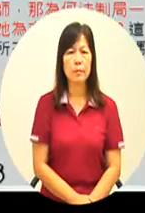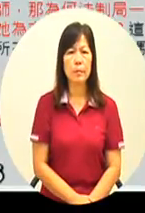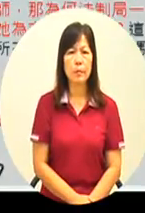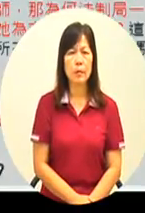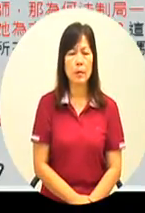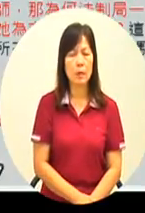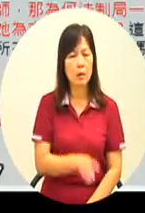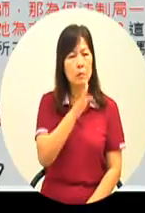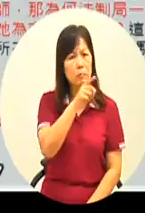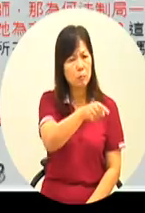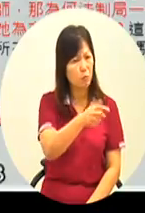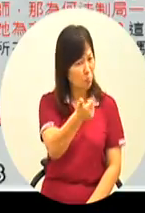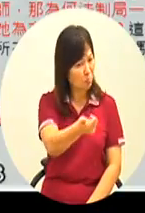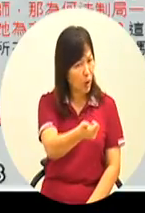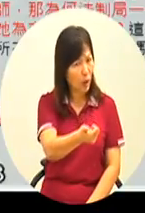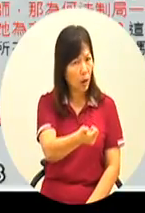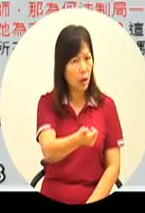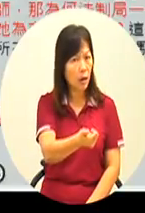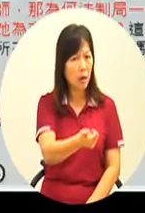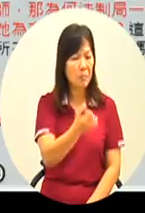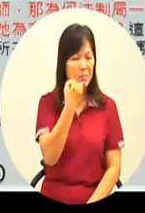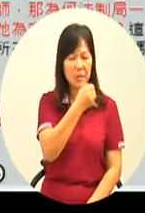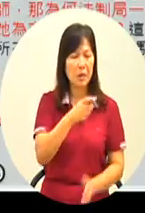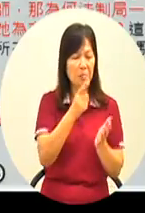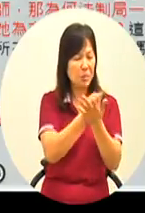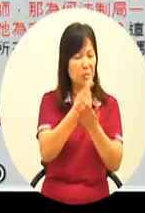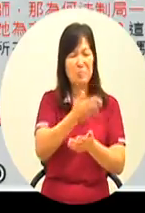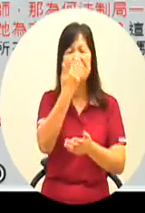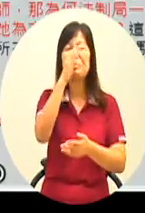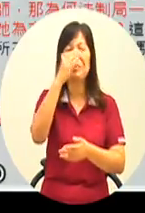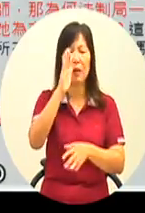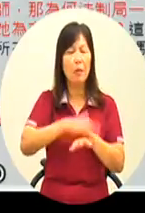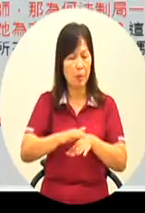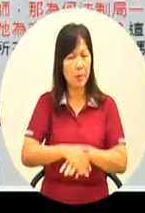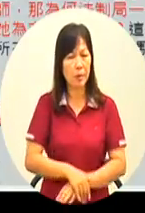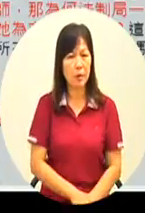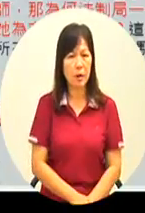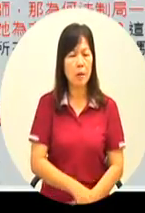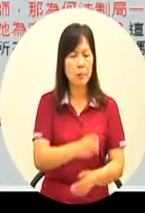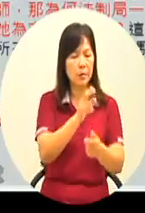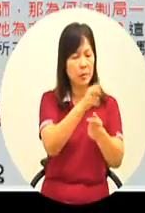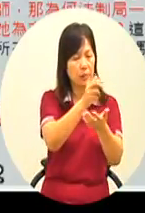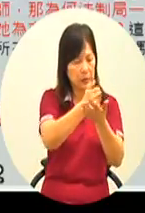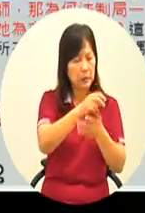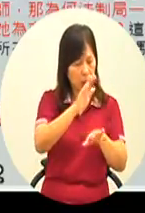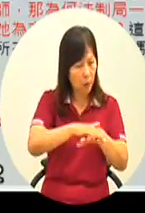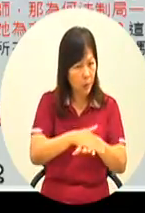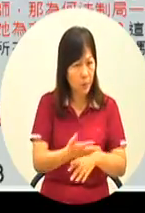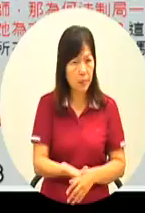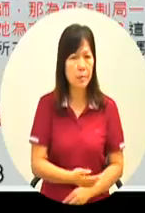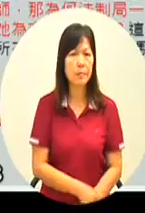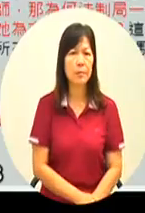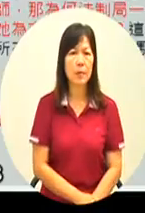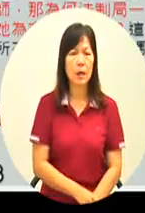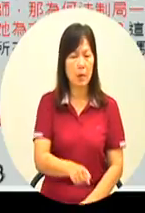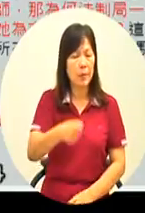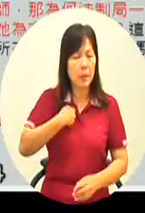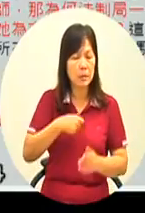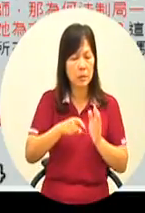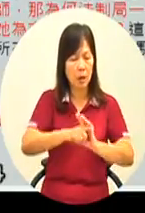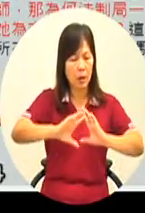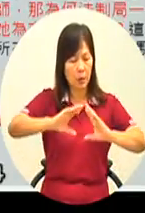他是不是很厉害？他可能大概都赢啊，所以为什么要找他？但是我们所知道的国赔案件是输